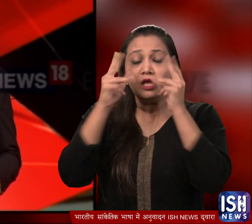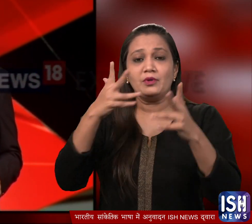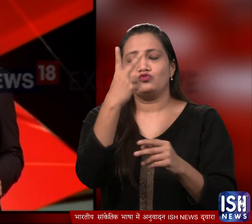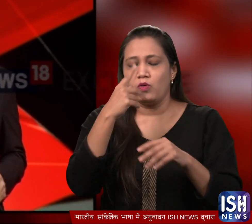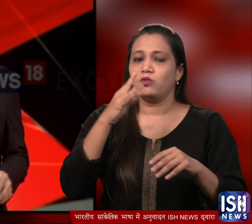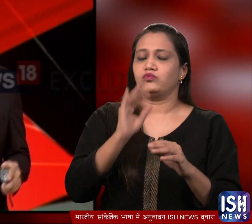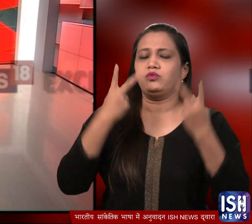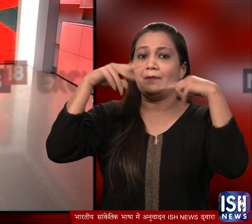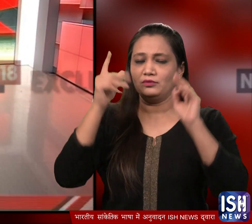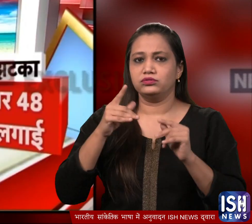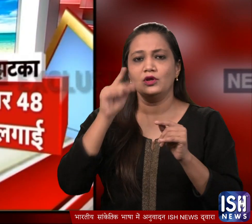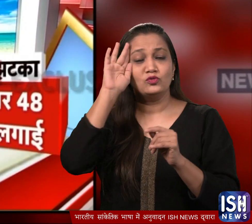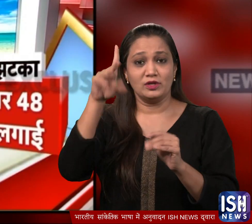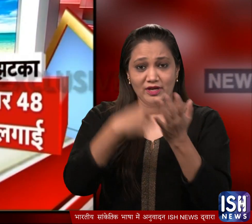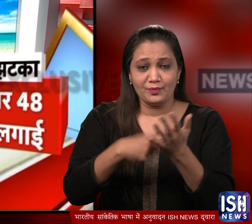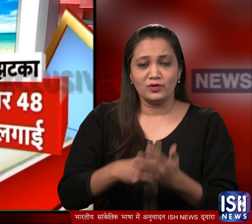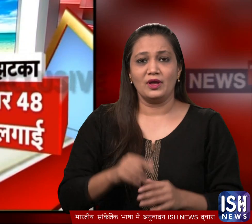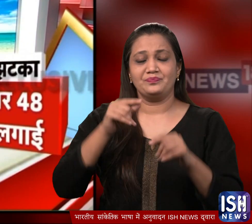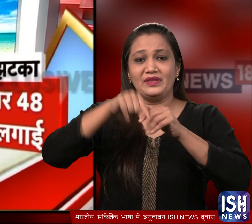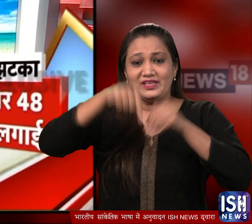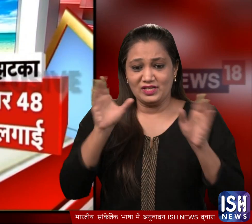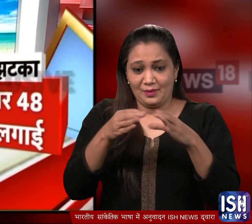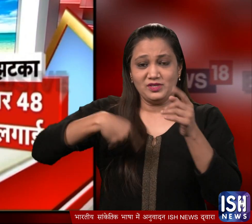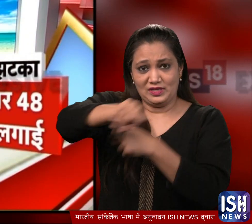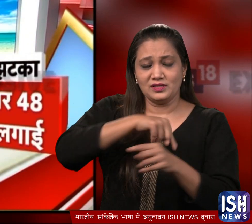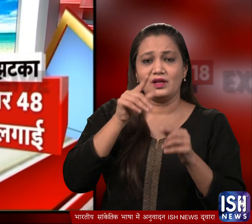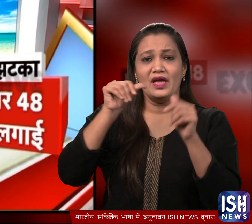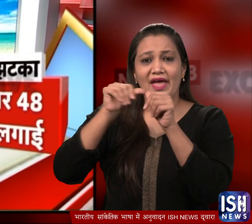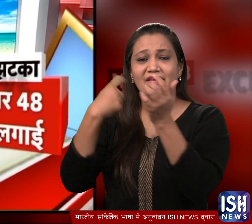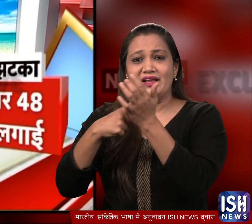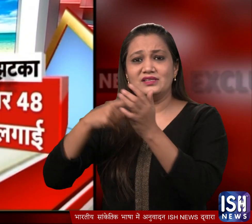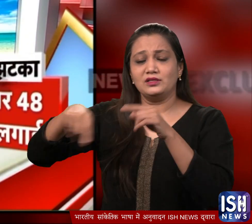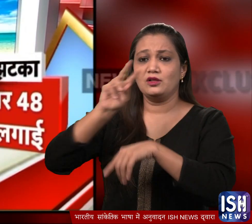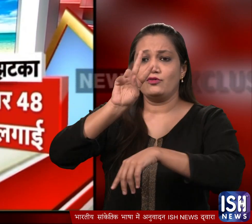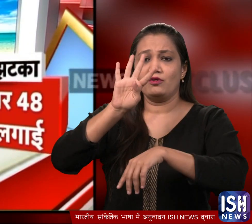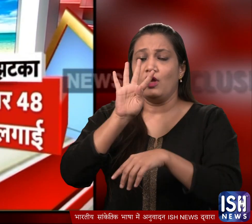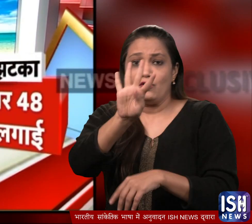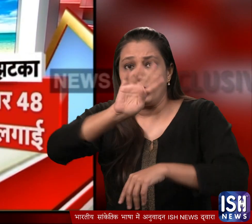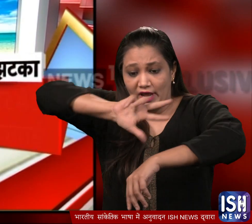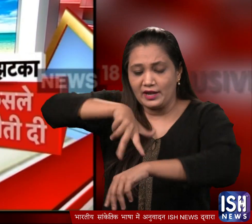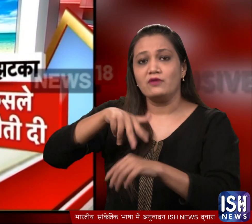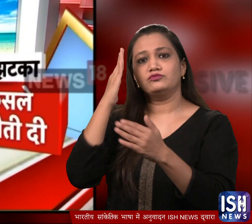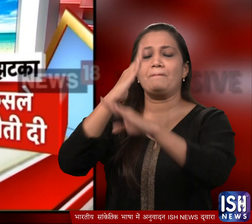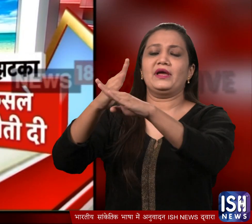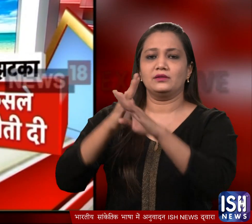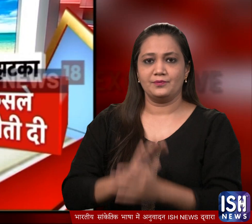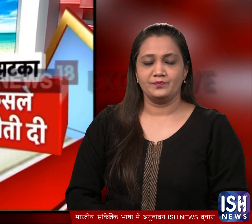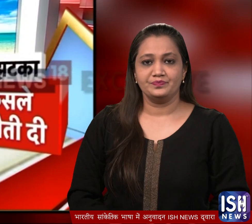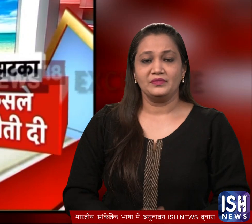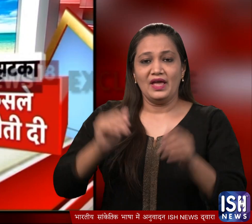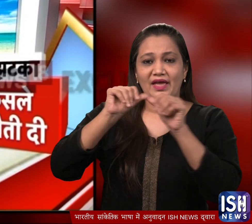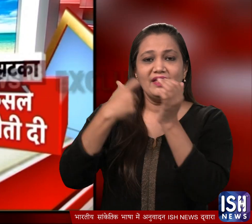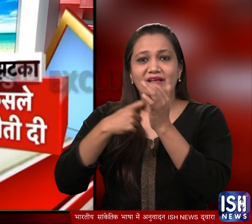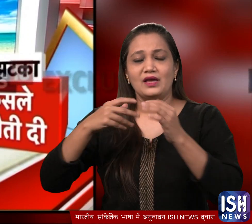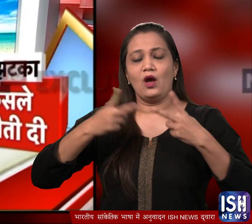कुमार की रिपोर्ट है कि चुनाव आयोग ने ए राजा के चुनाव प्रचार पर 48 घंटे के लिए रोक लगा दी है, जिसके खिलाफ ए राजा मद्रास हाईकोर्ट